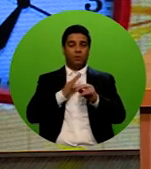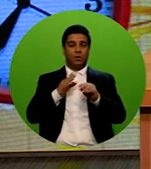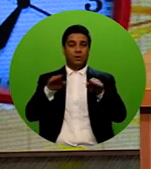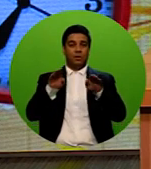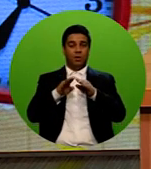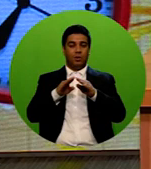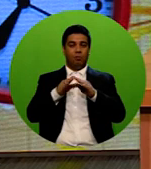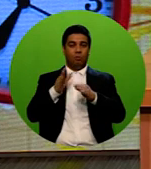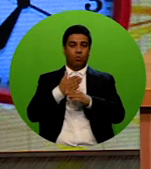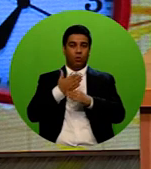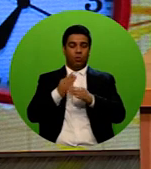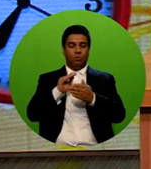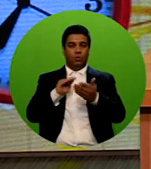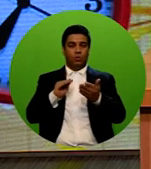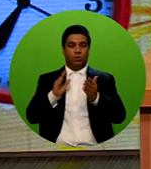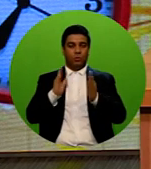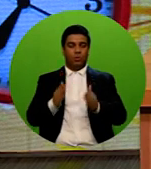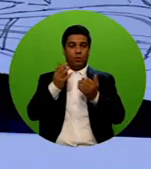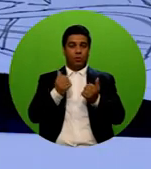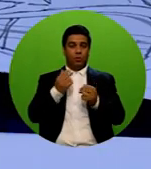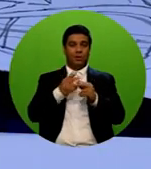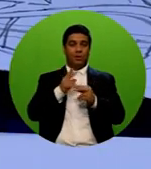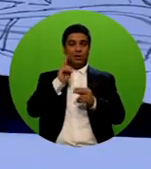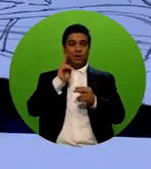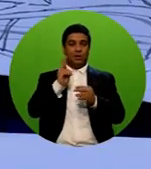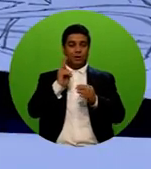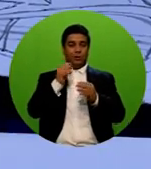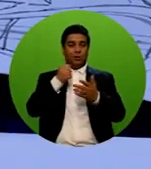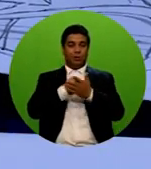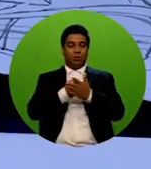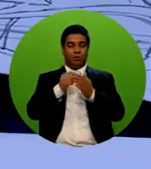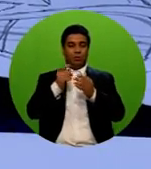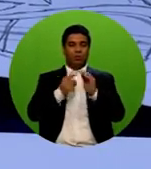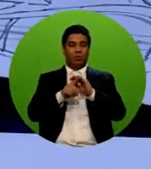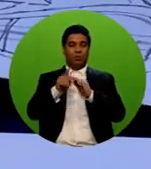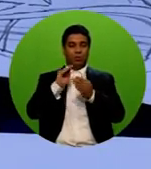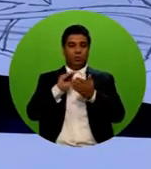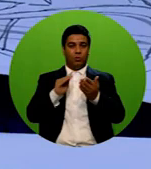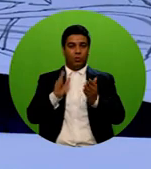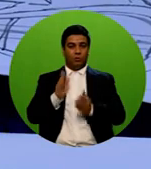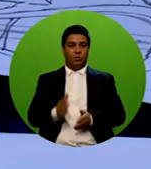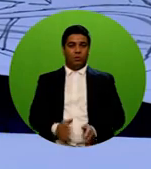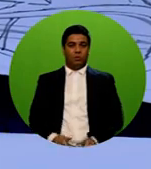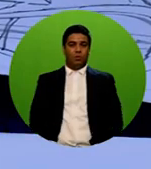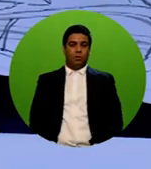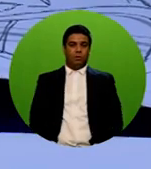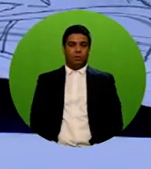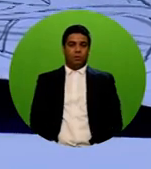teng bo'lib yozib chiqish esingizdan chiqmasin. K harfidan boshlab yozamiz.